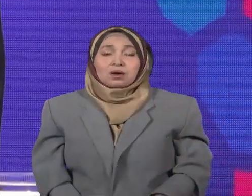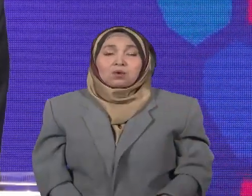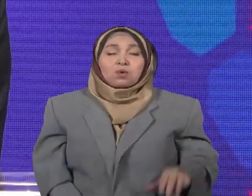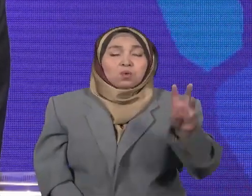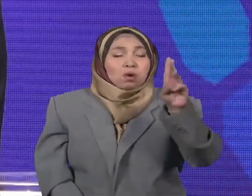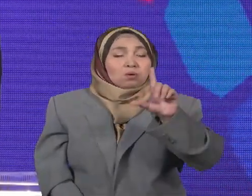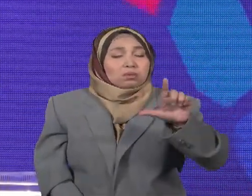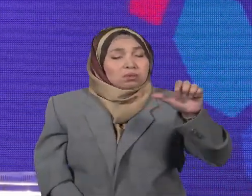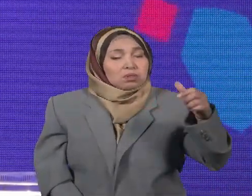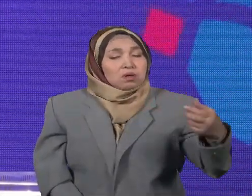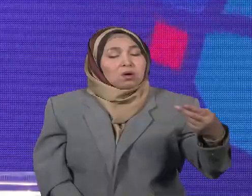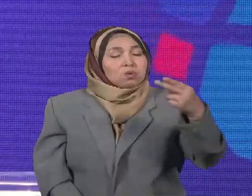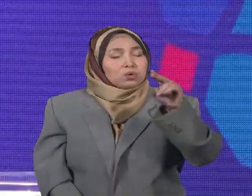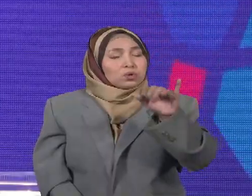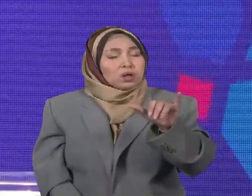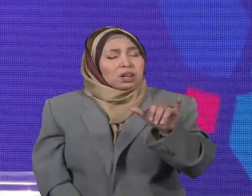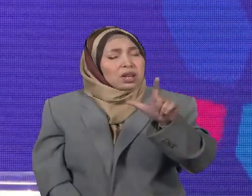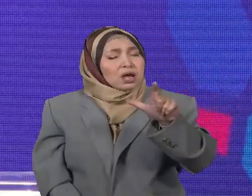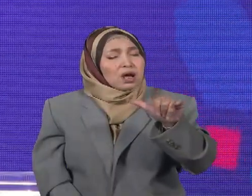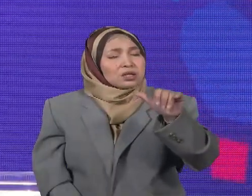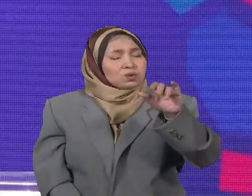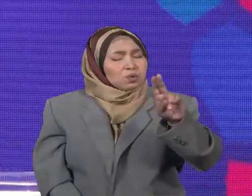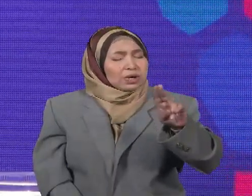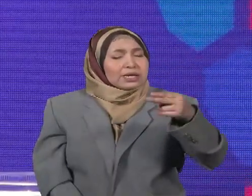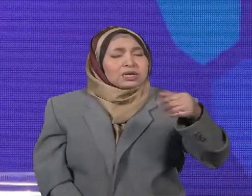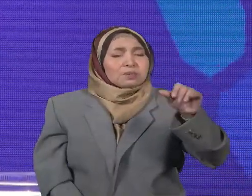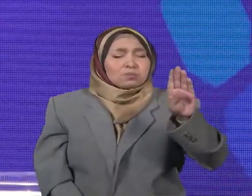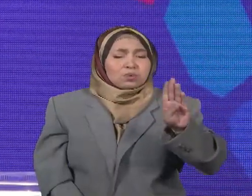أَثِيمٍ. وَاللَّهُ لَا